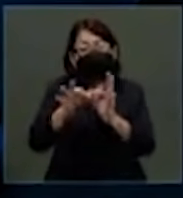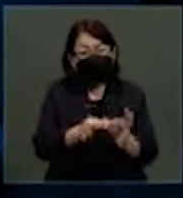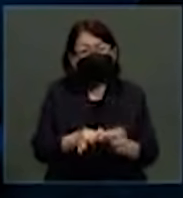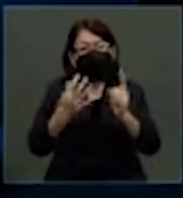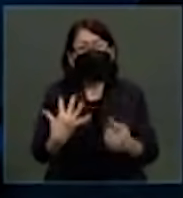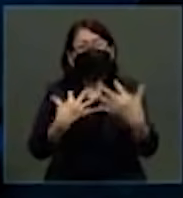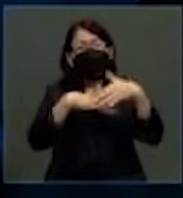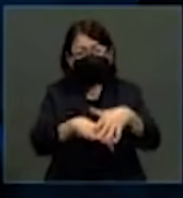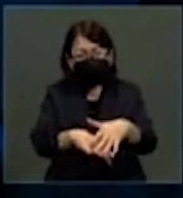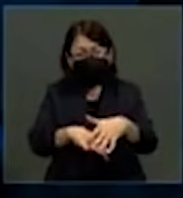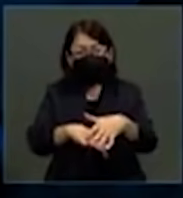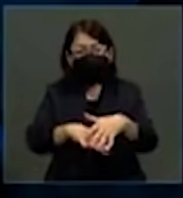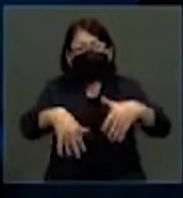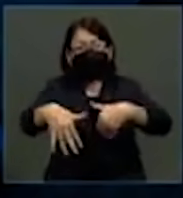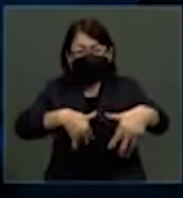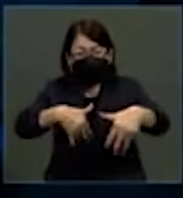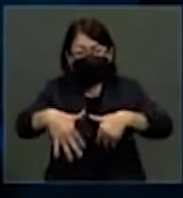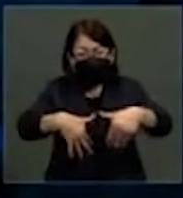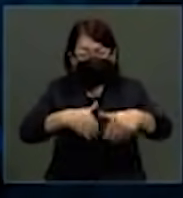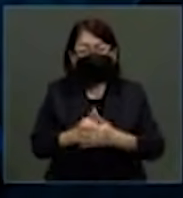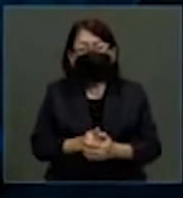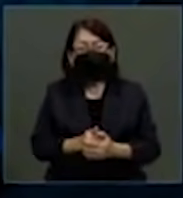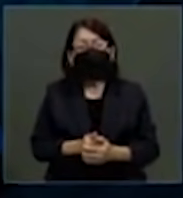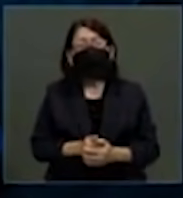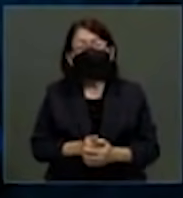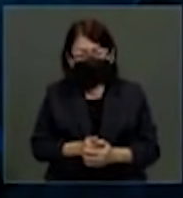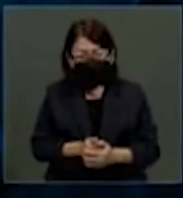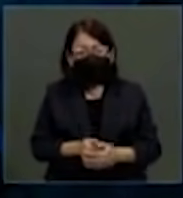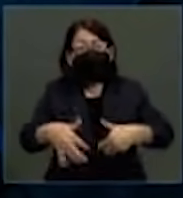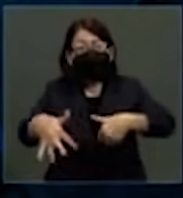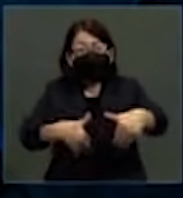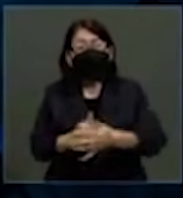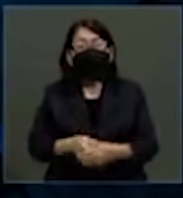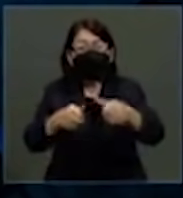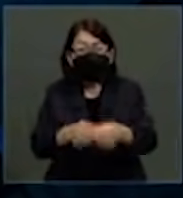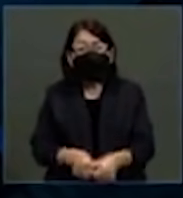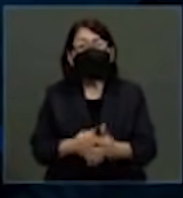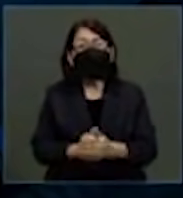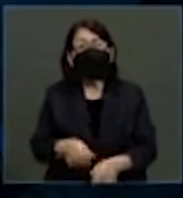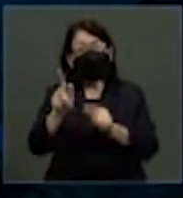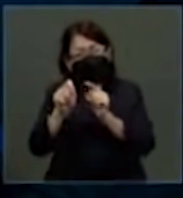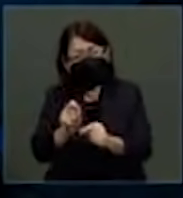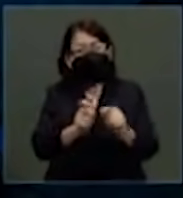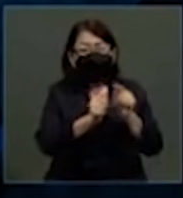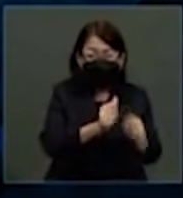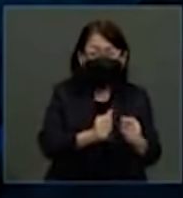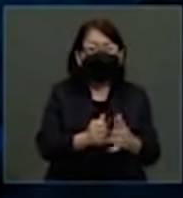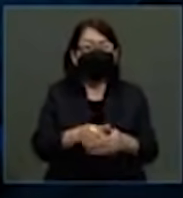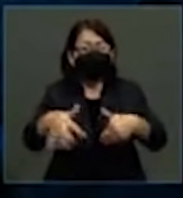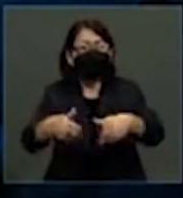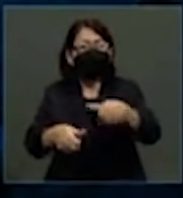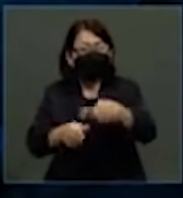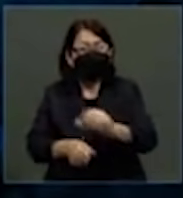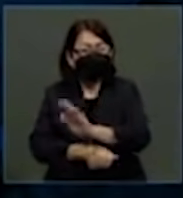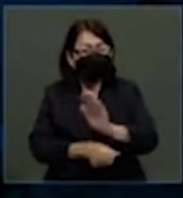วัดเนี่ยนะครับให้ดำเนินการร่วมกับกระทรวงสาธารณสุขและหน่วยงานที่เกี่ยวข้องโดยประสานความร่วมมือภาคประชาสังคมภ